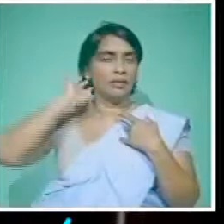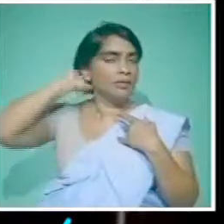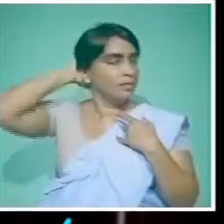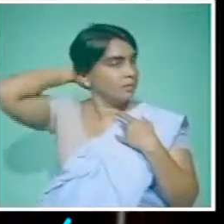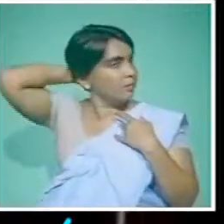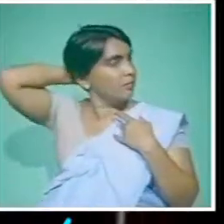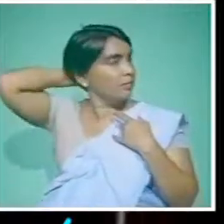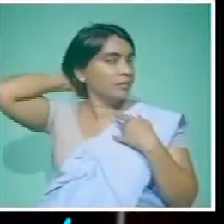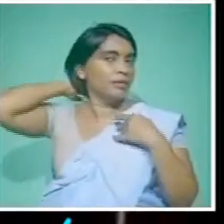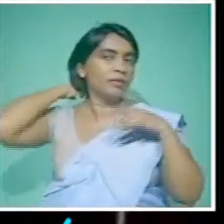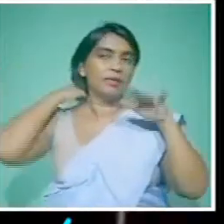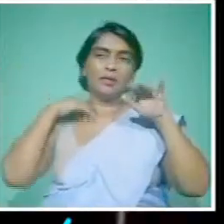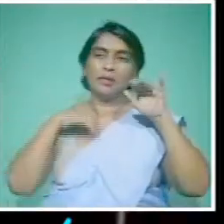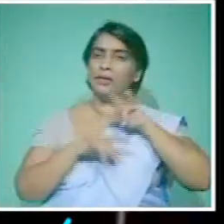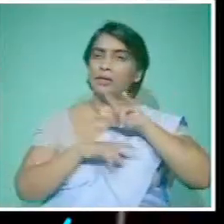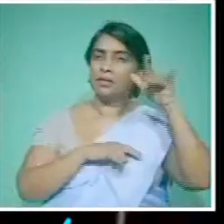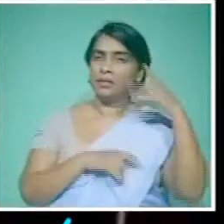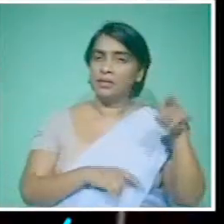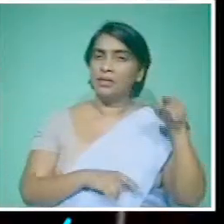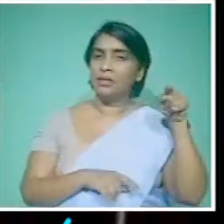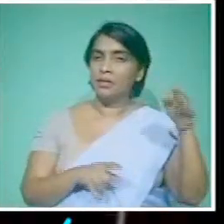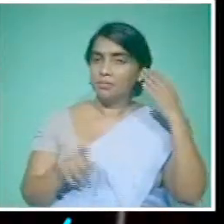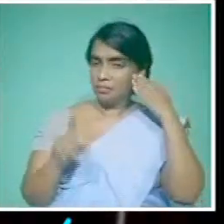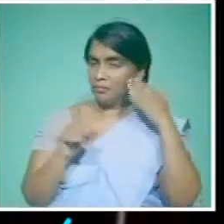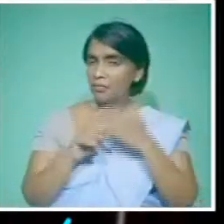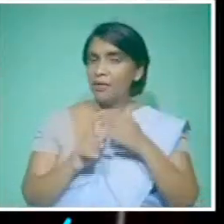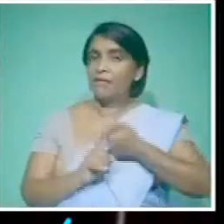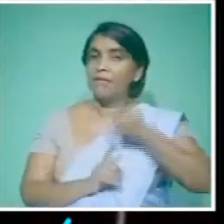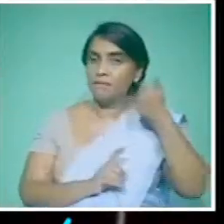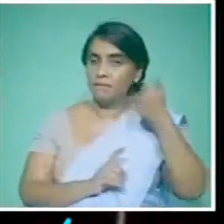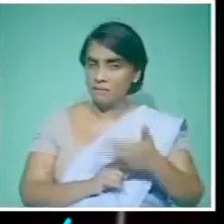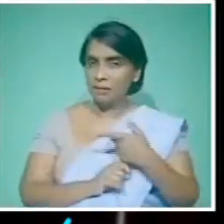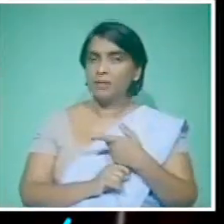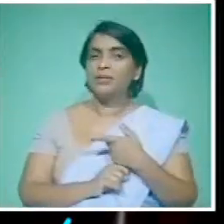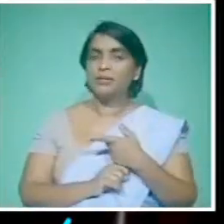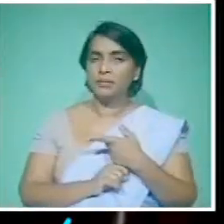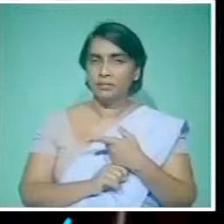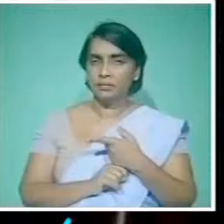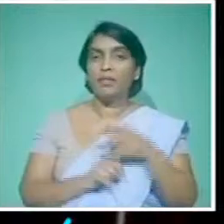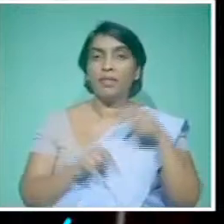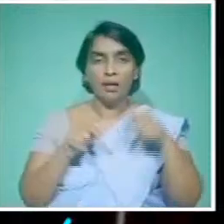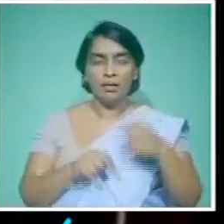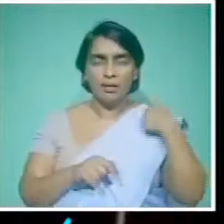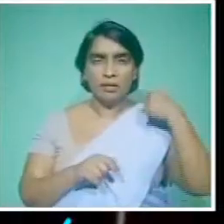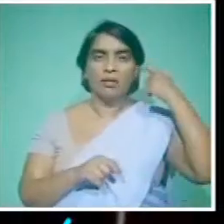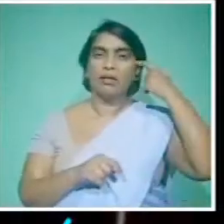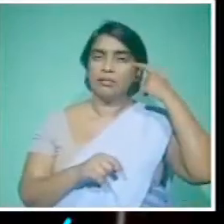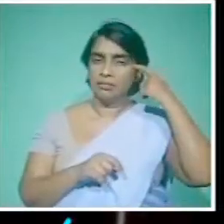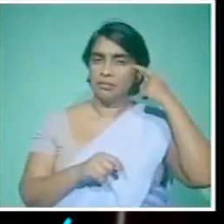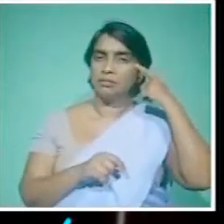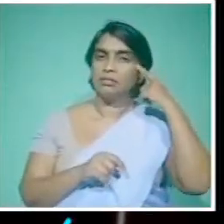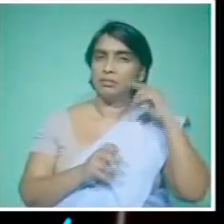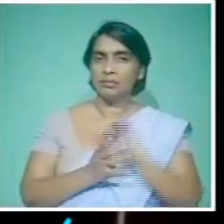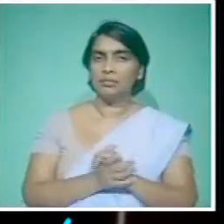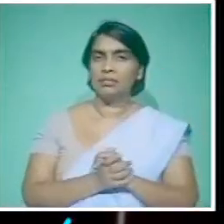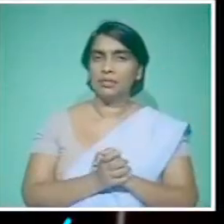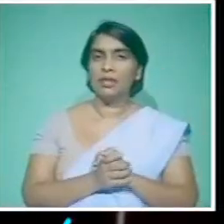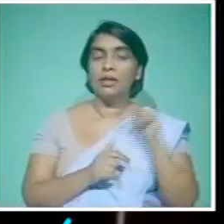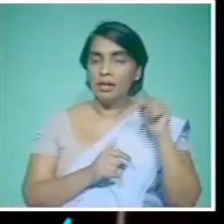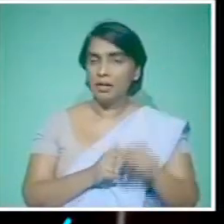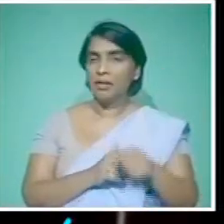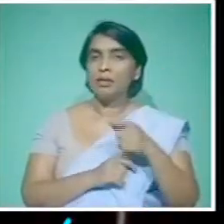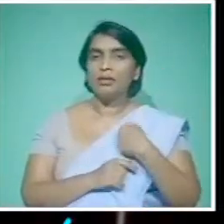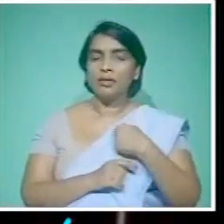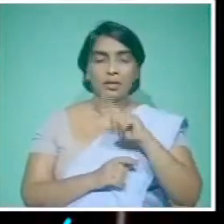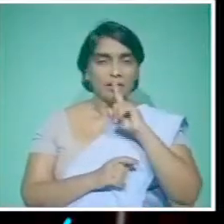sanchare kerala itu mata meke tiena watina kama ada danila tiena ma ada itu ma